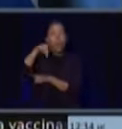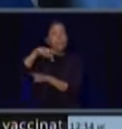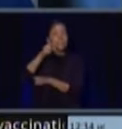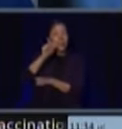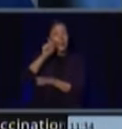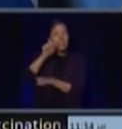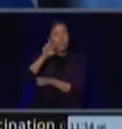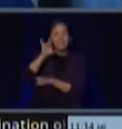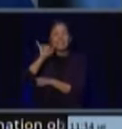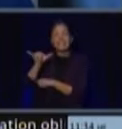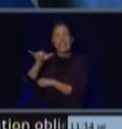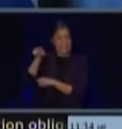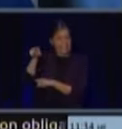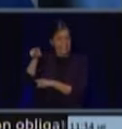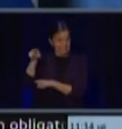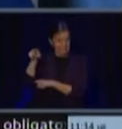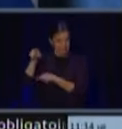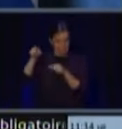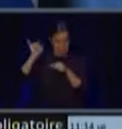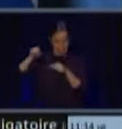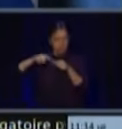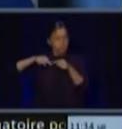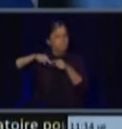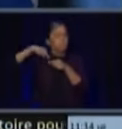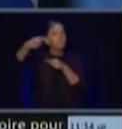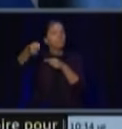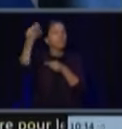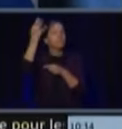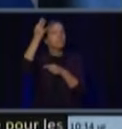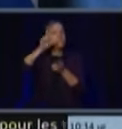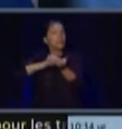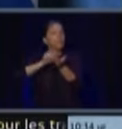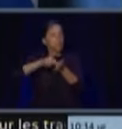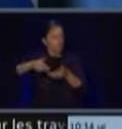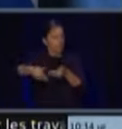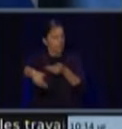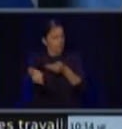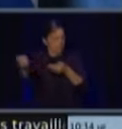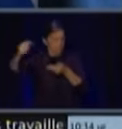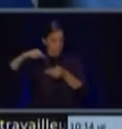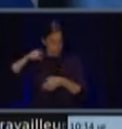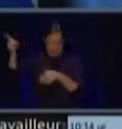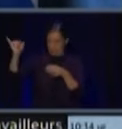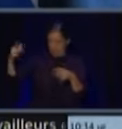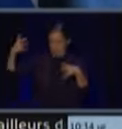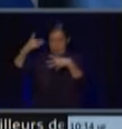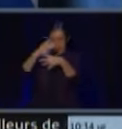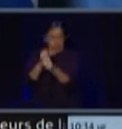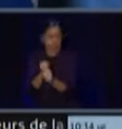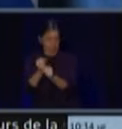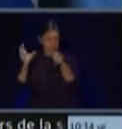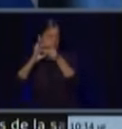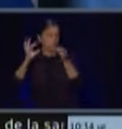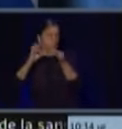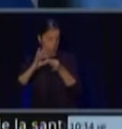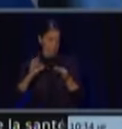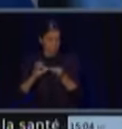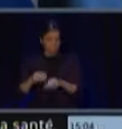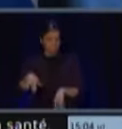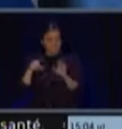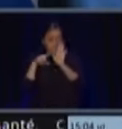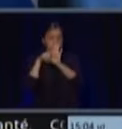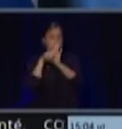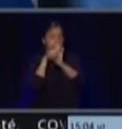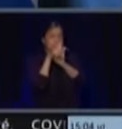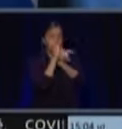de presse dans les prochains jours, mais je vais vous résumer la situation. Si vous regardez les statistiques qui ont été publiées la semaine dernière par l'INES